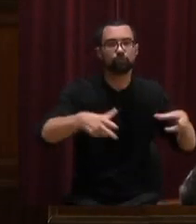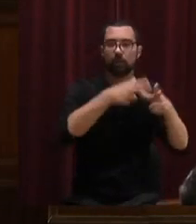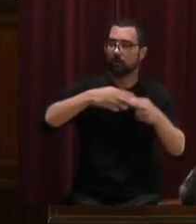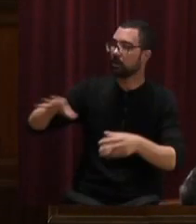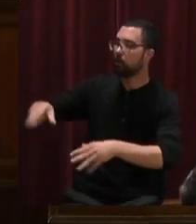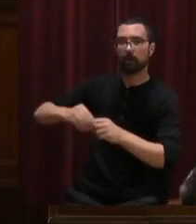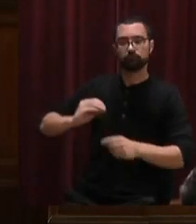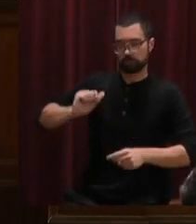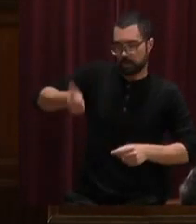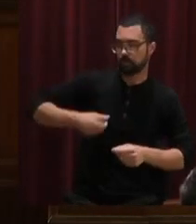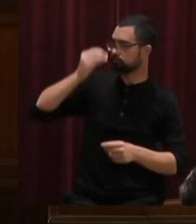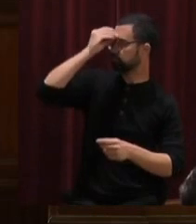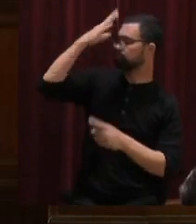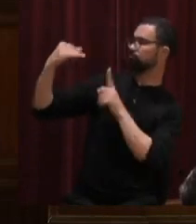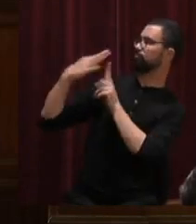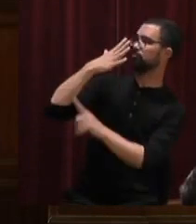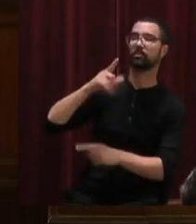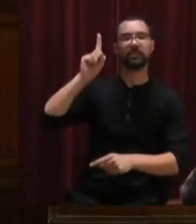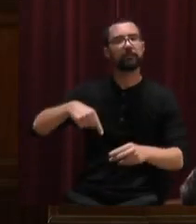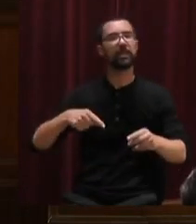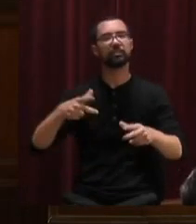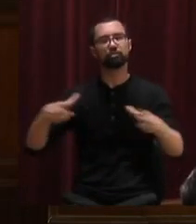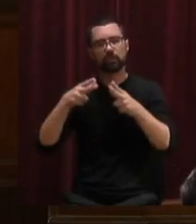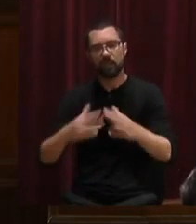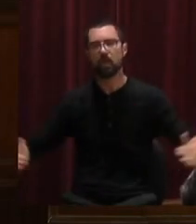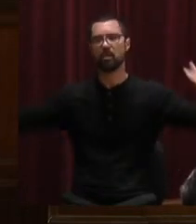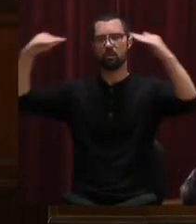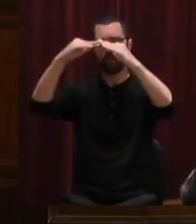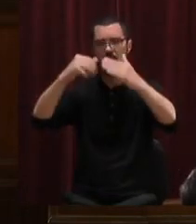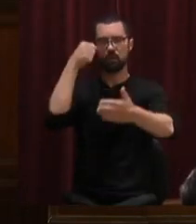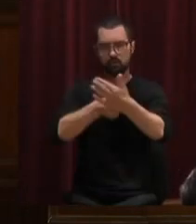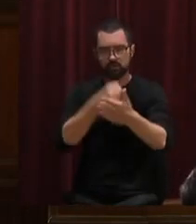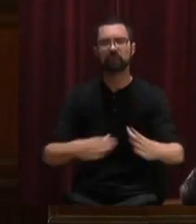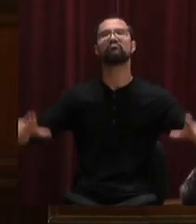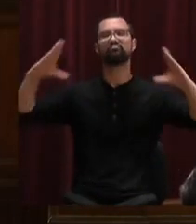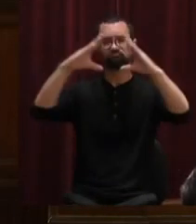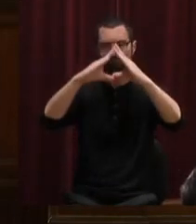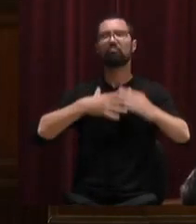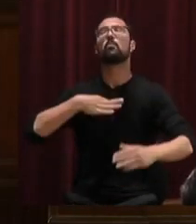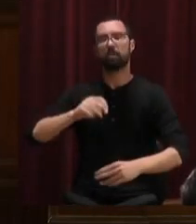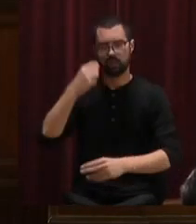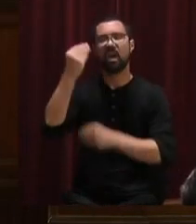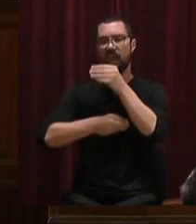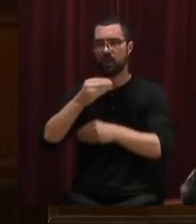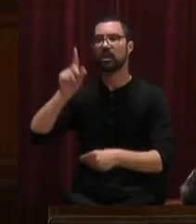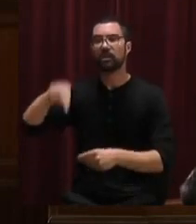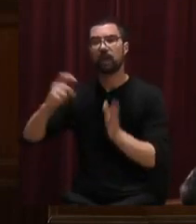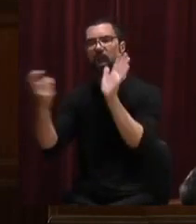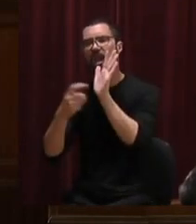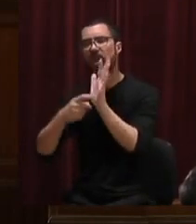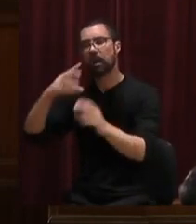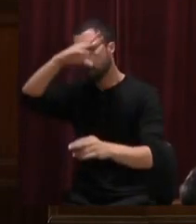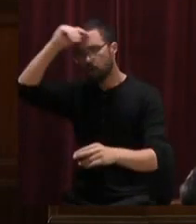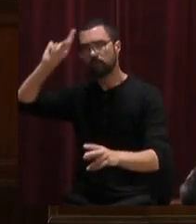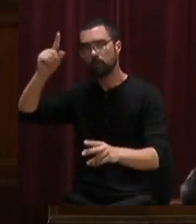construir una societat feminista i igualitària, treballem tots per fer-la possible. Per impulsar unes lleis que recuperen la memòria del seu passat